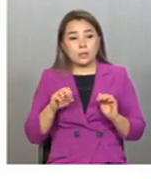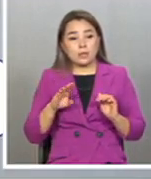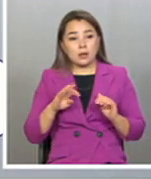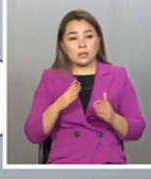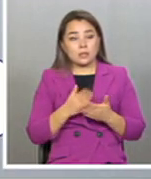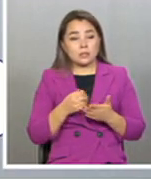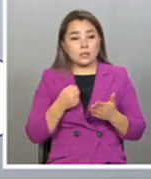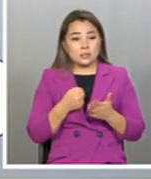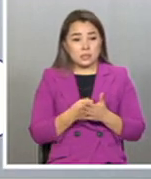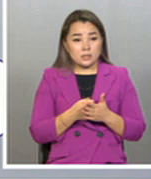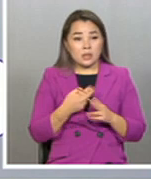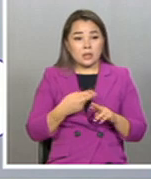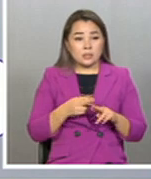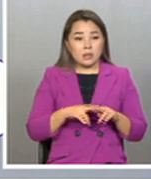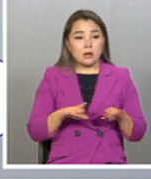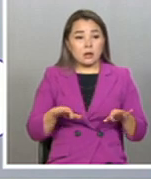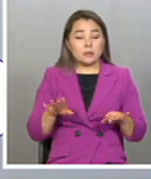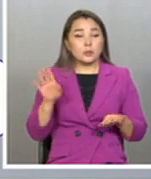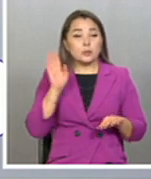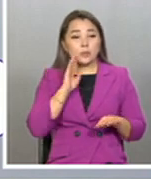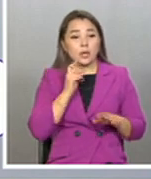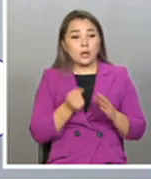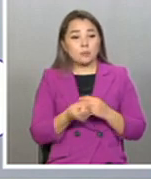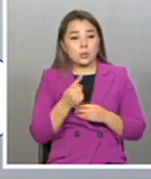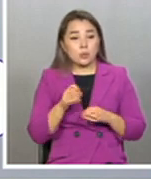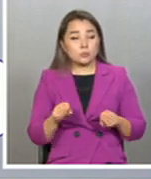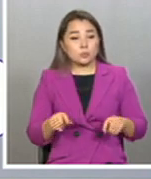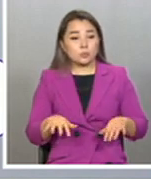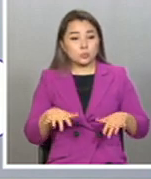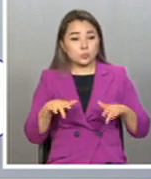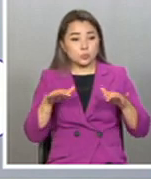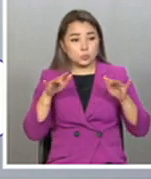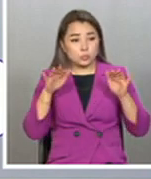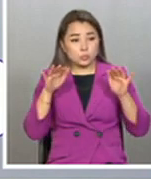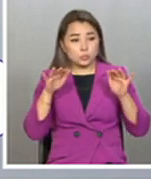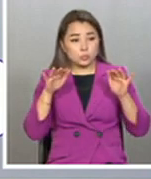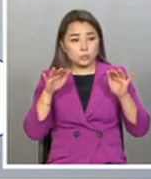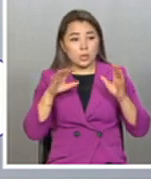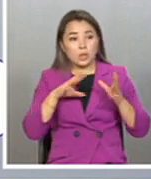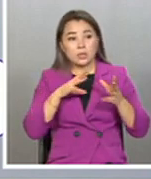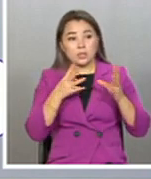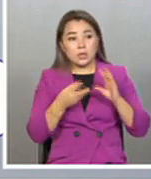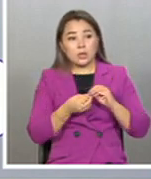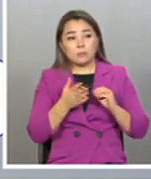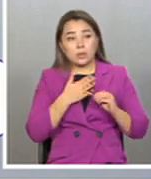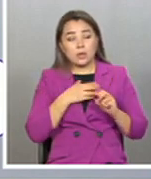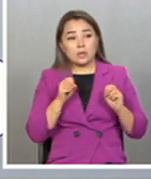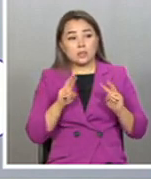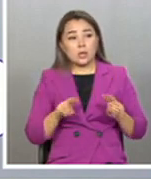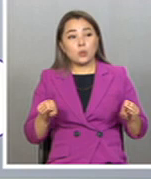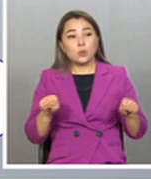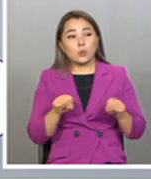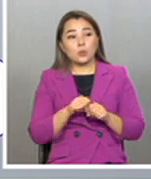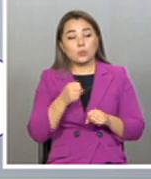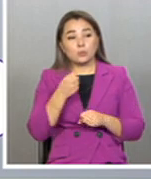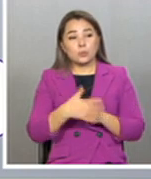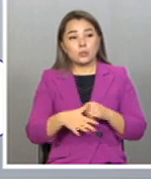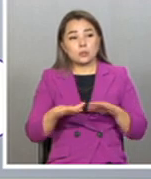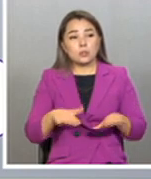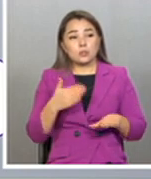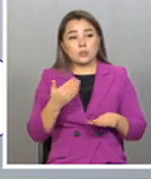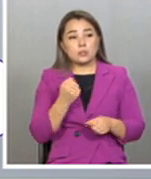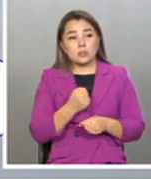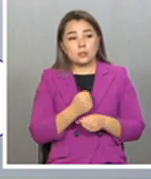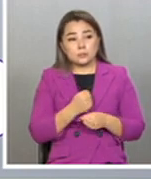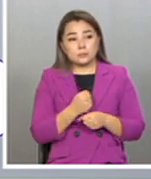Осы қайнаған судан пайда болған бу, ол жалпы бізде арнайы құбыр арқылы